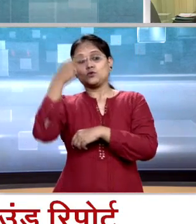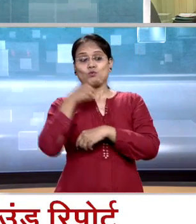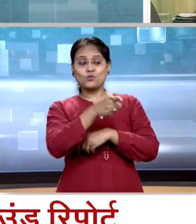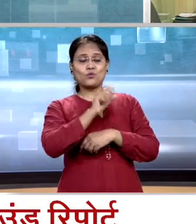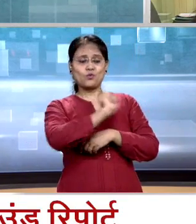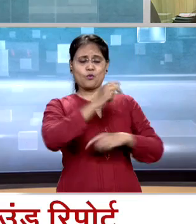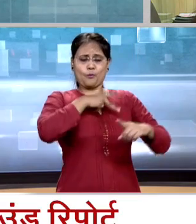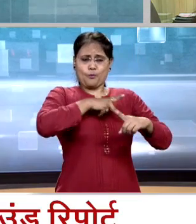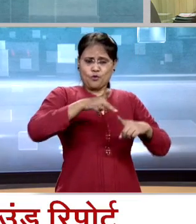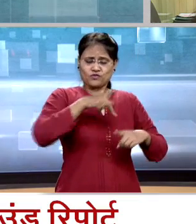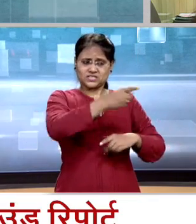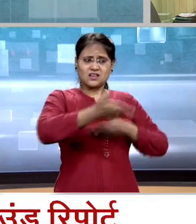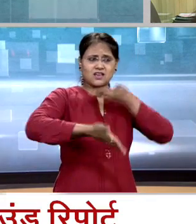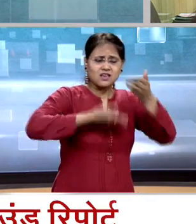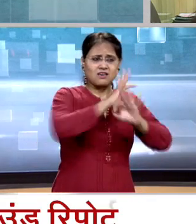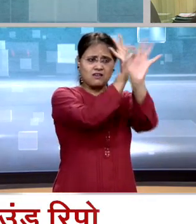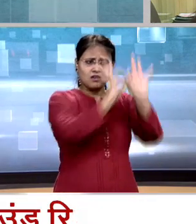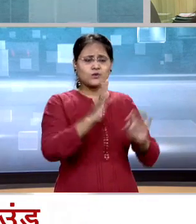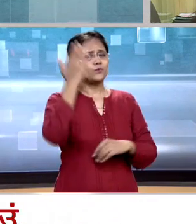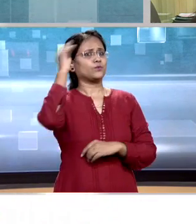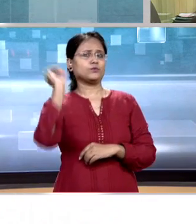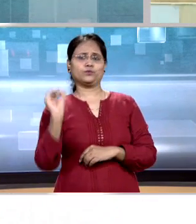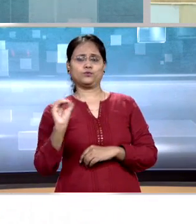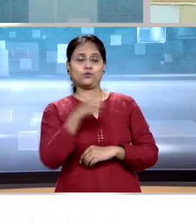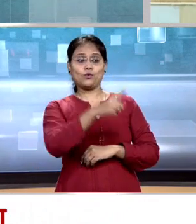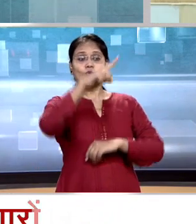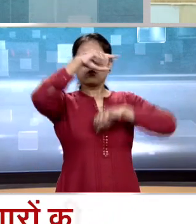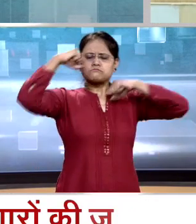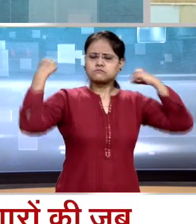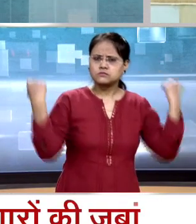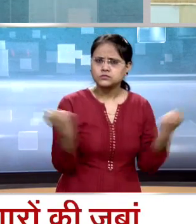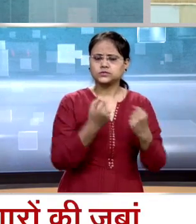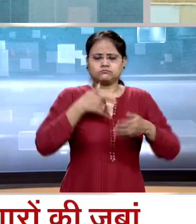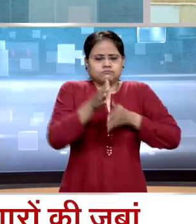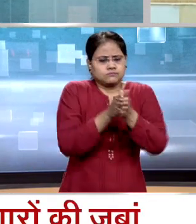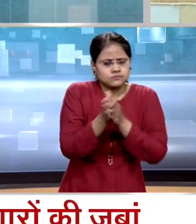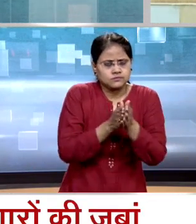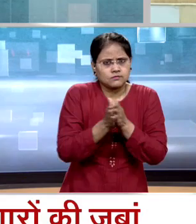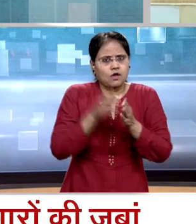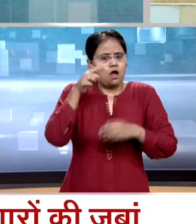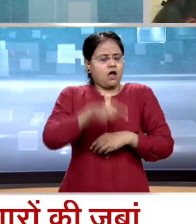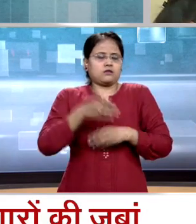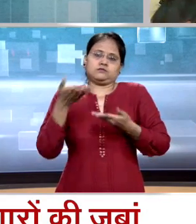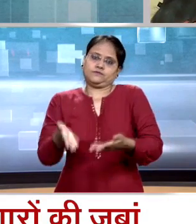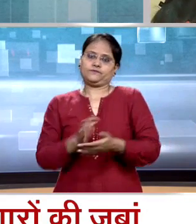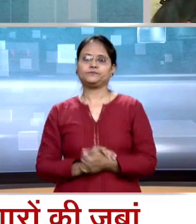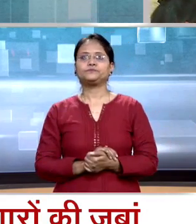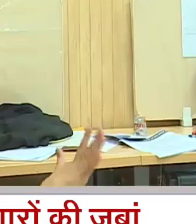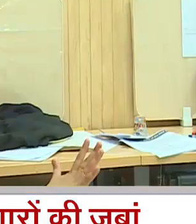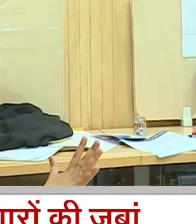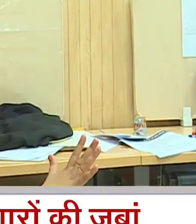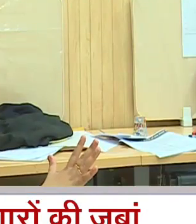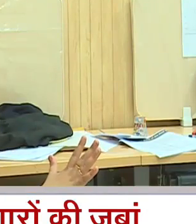करने वाला कोई नहीं था, लेकिन अभिषेक की मेहनत और लगन ने उन्हें यहाँ पहुँचा दिया है।